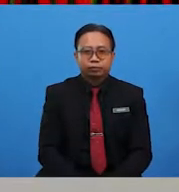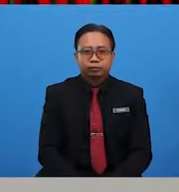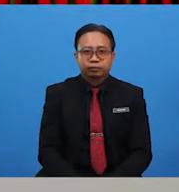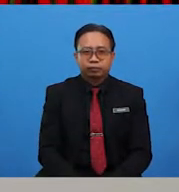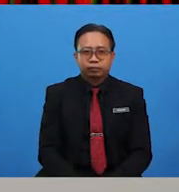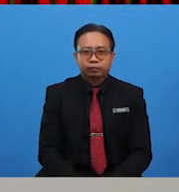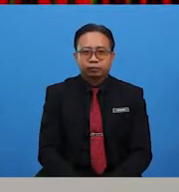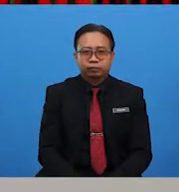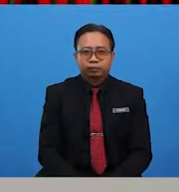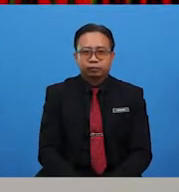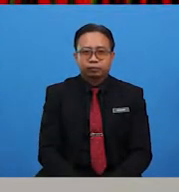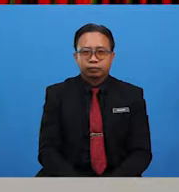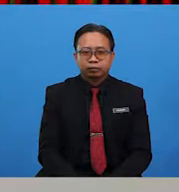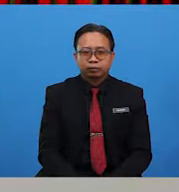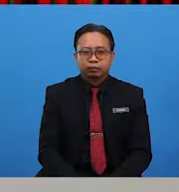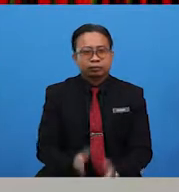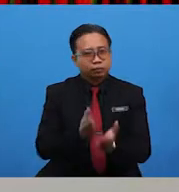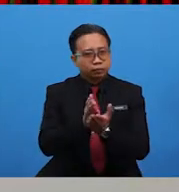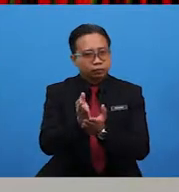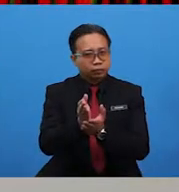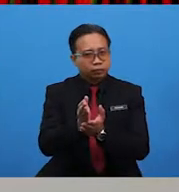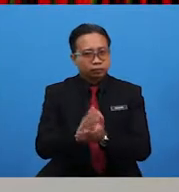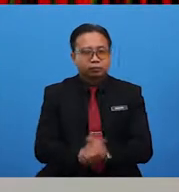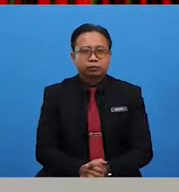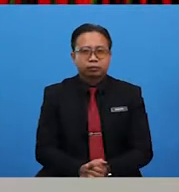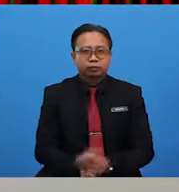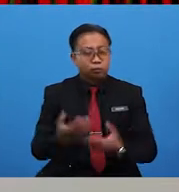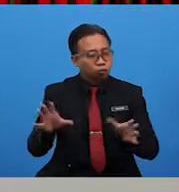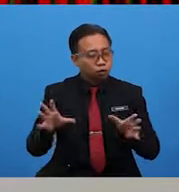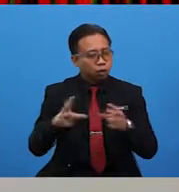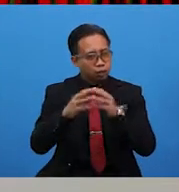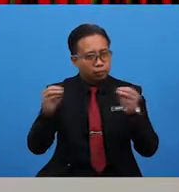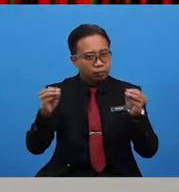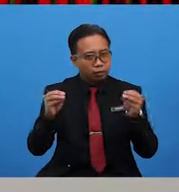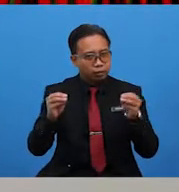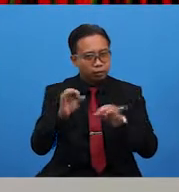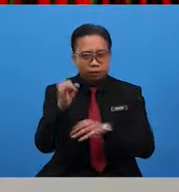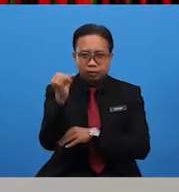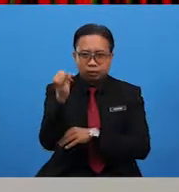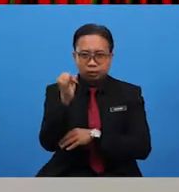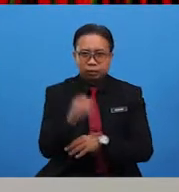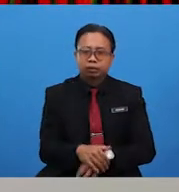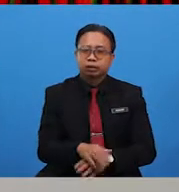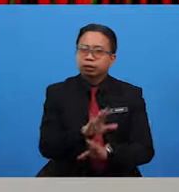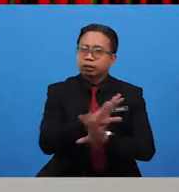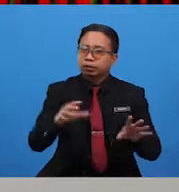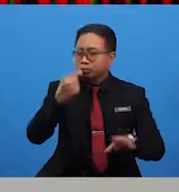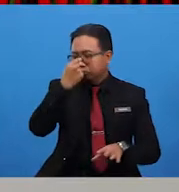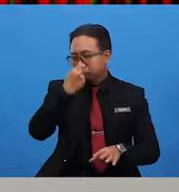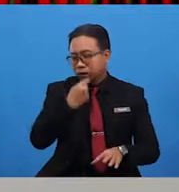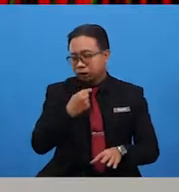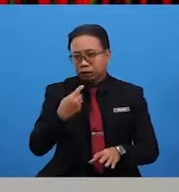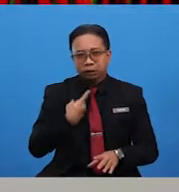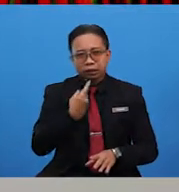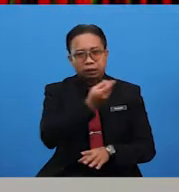yang mesti menantikan kami untuk terus berikhtiar lain memang kita sudah sampai ke ujungnya jangan sedih ya jangan bersedih karenanya